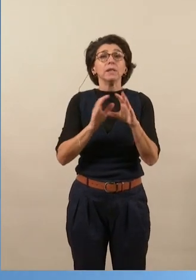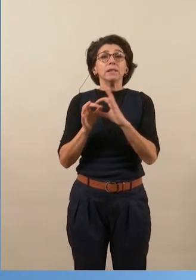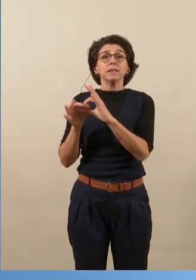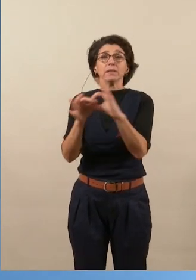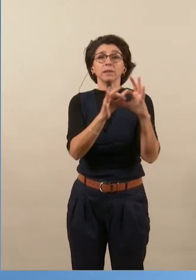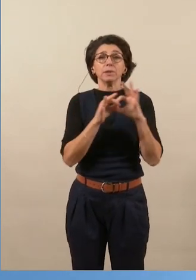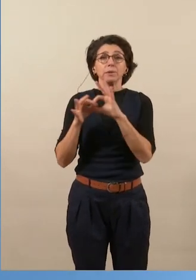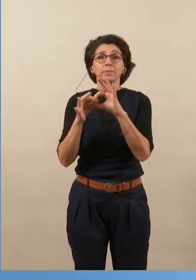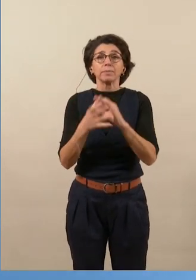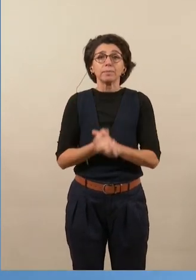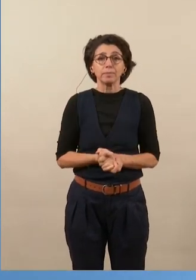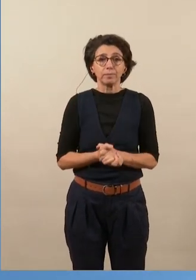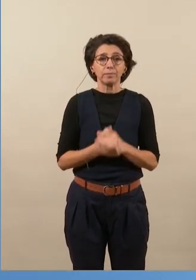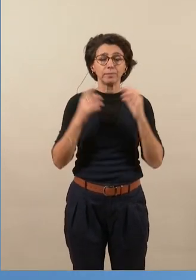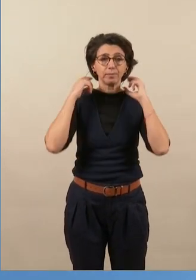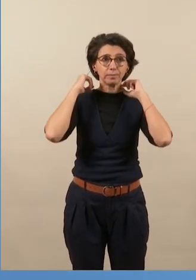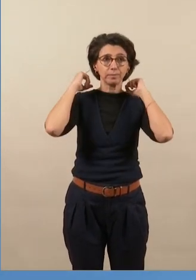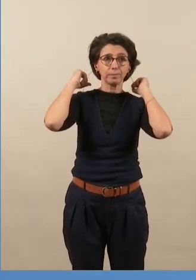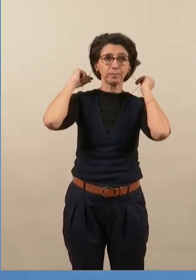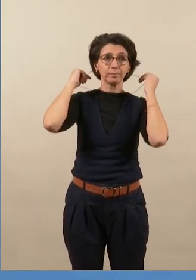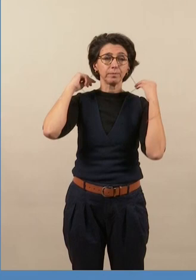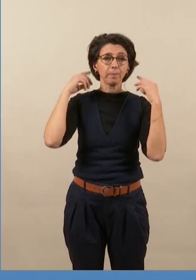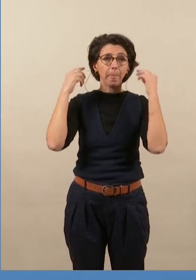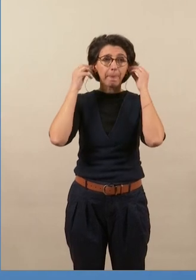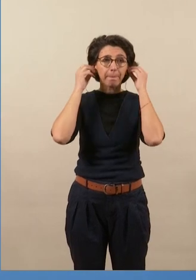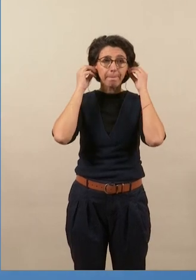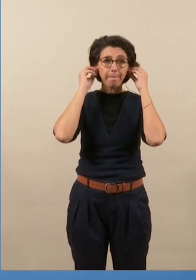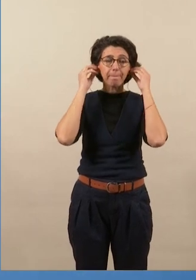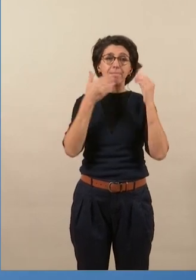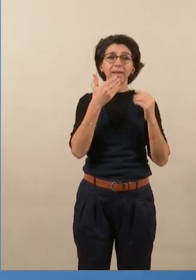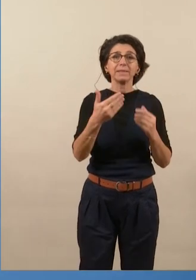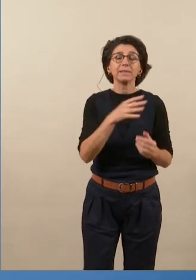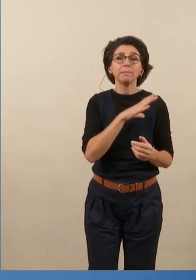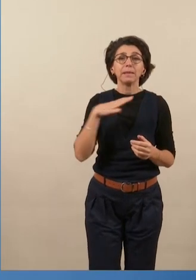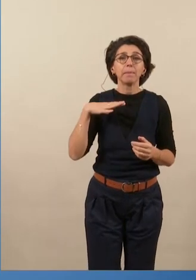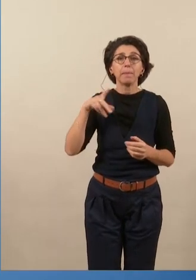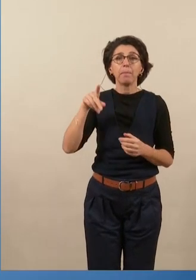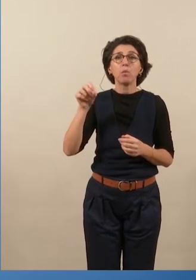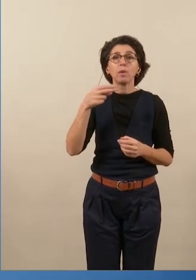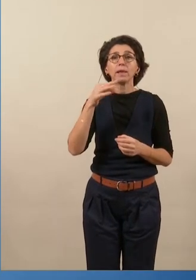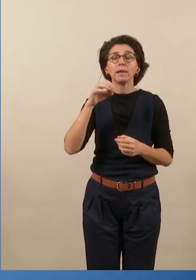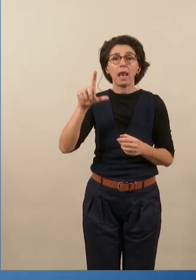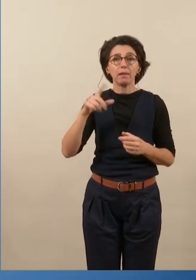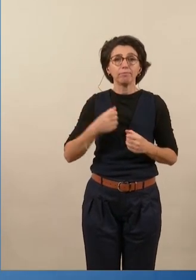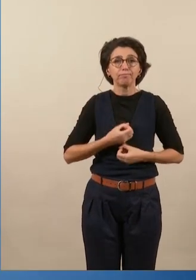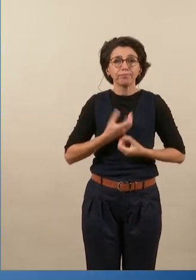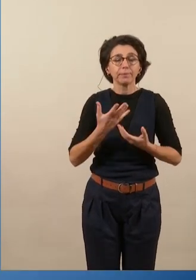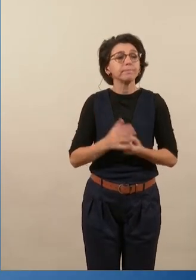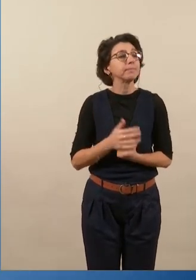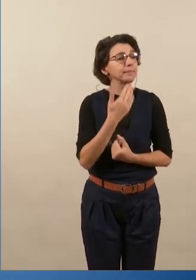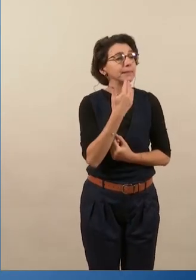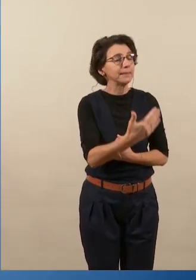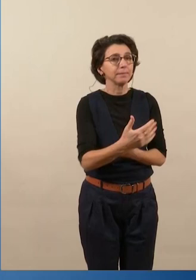solidarité tout à fait merci Madame Pantel vous avez la parole merci pour ce rapport d'orientation budgétaire